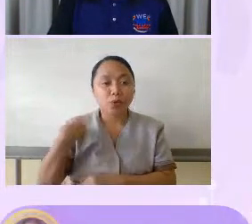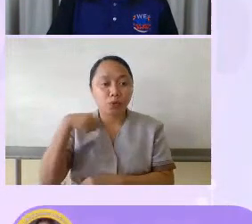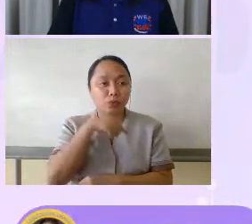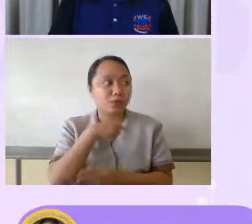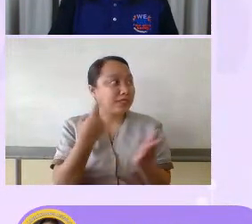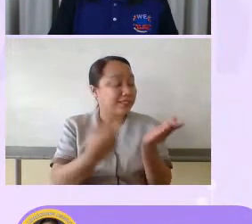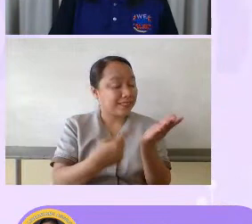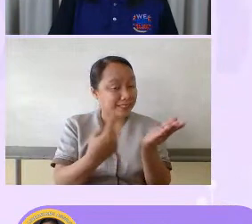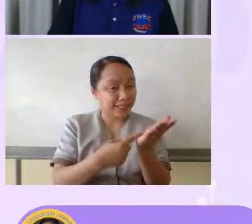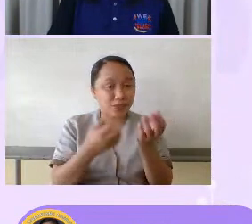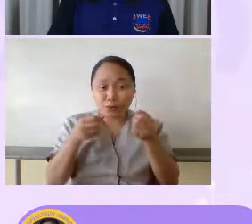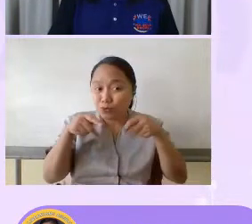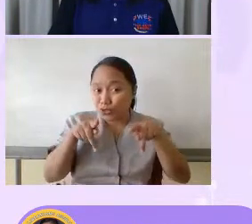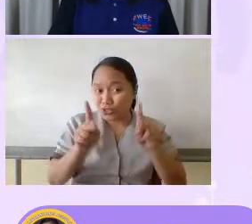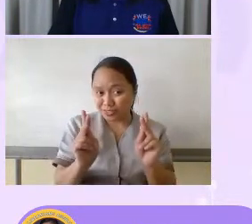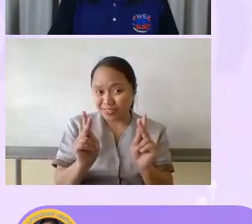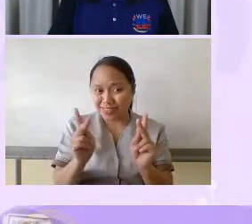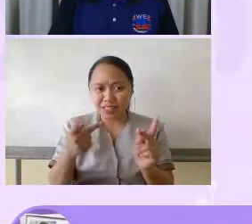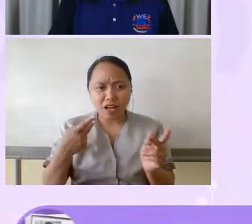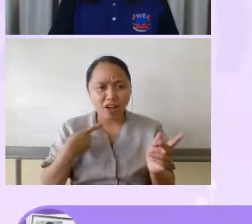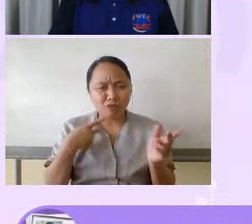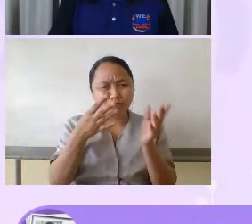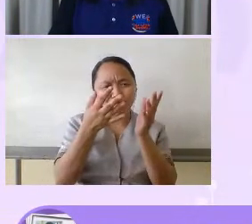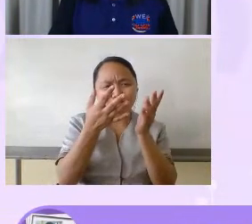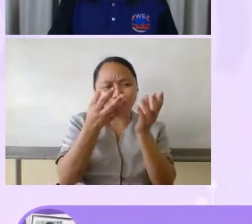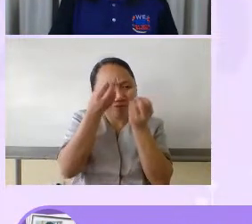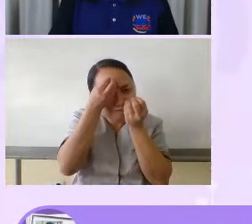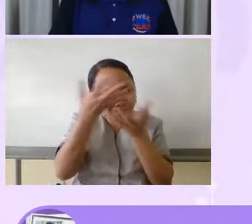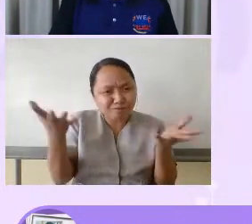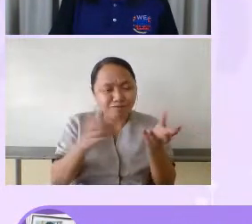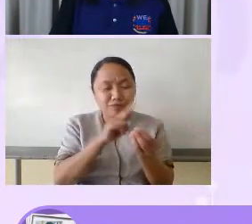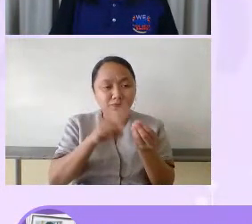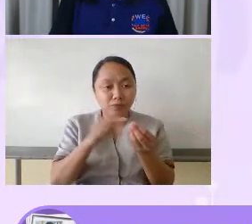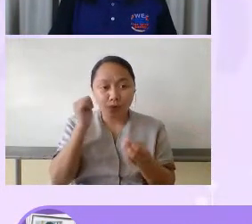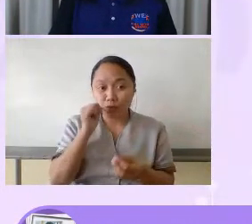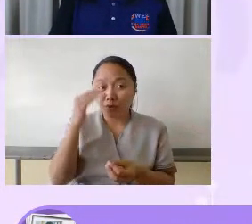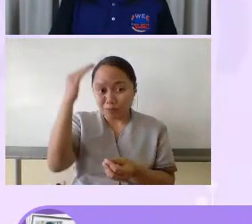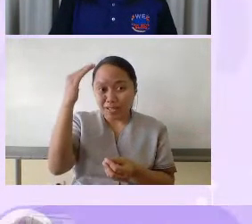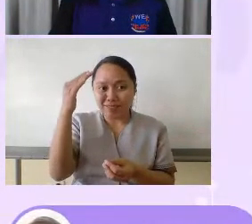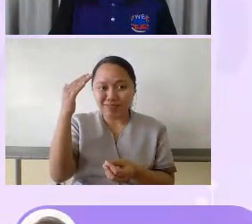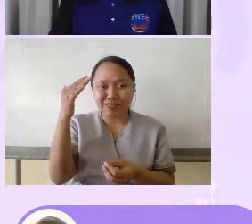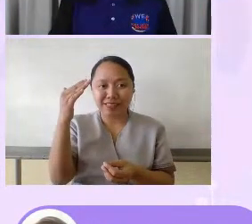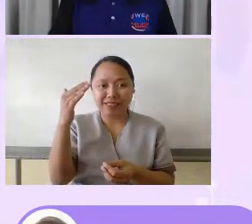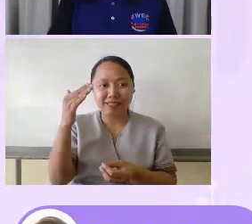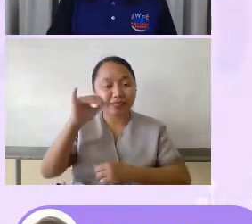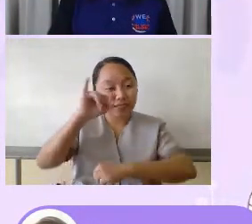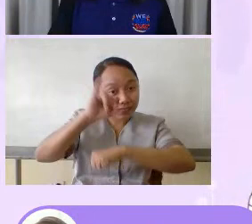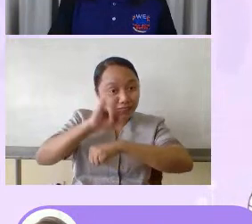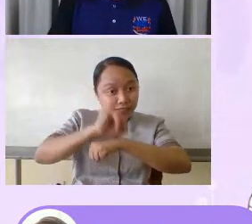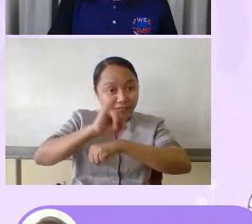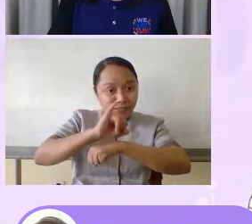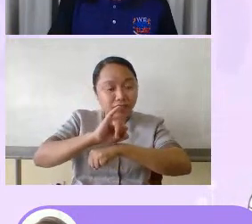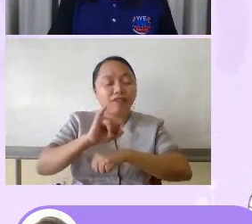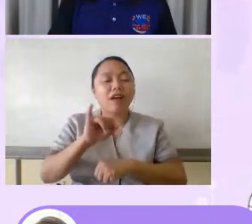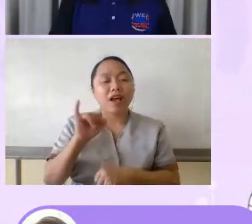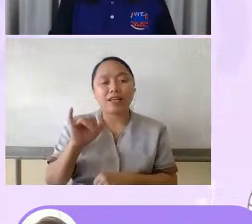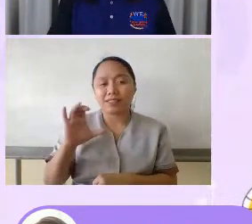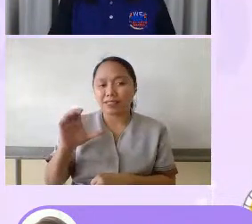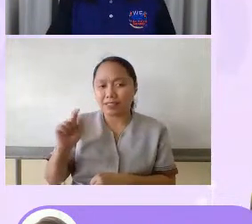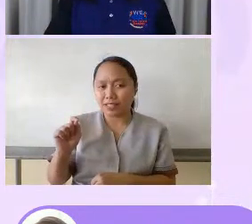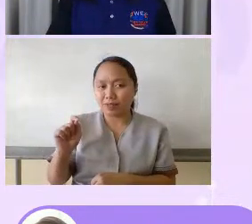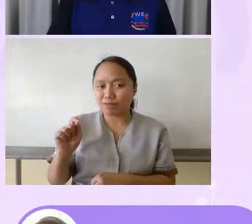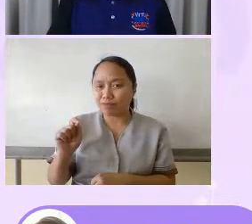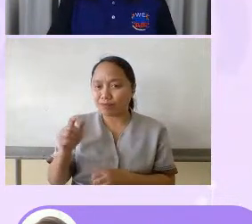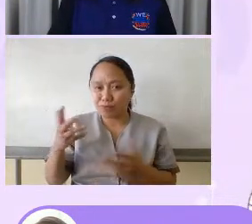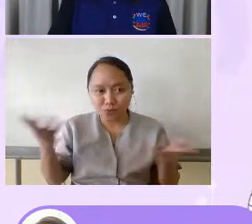at career paths para sa mga kababaihan sa industriya ng ICT. Kaya huwag na nating patagalin